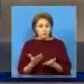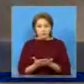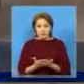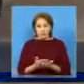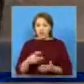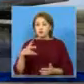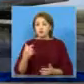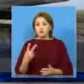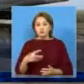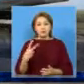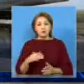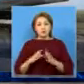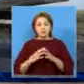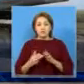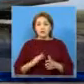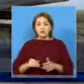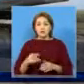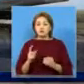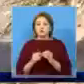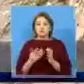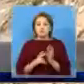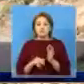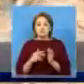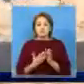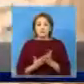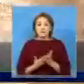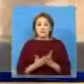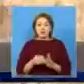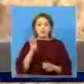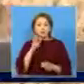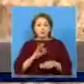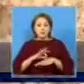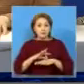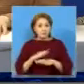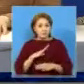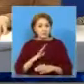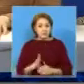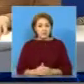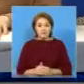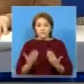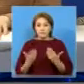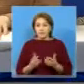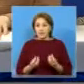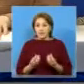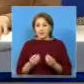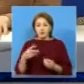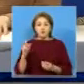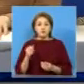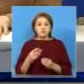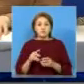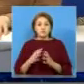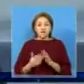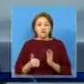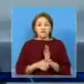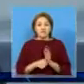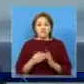болсақ, 323 елді мекеннің 187-сі орталықтандырылған сумен қамтамасыз етілген. Дегенмен әлі де 136 елді мекен